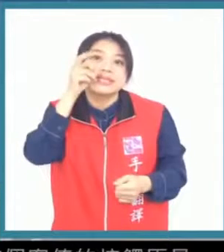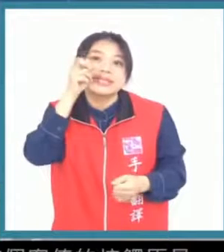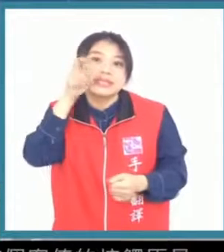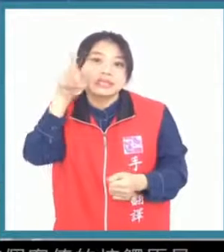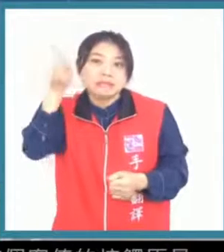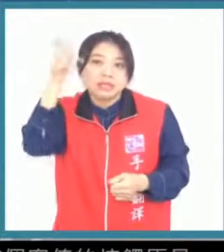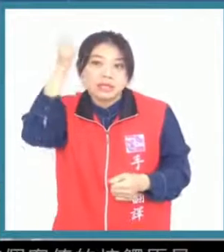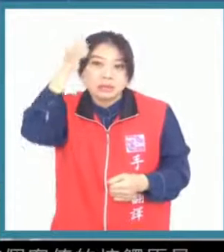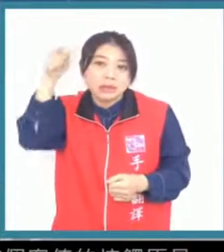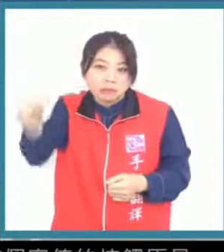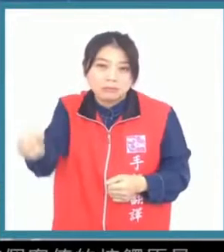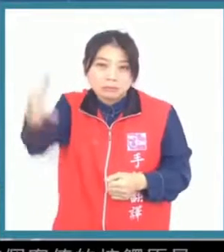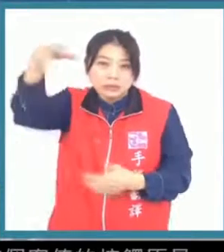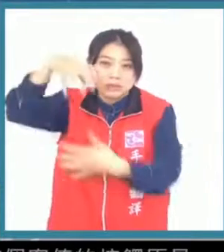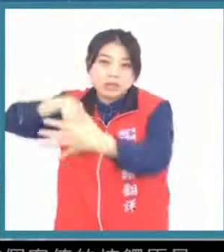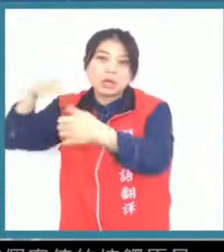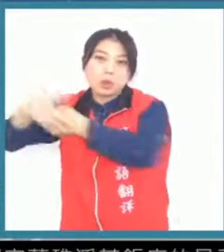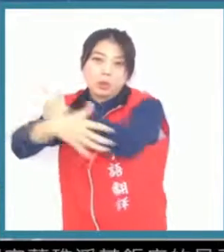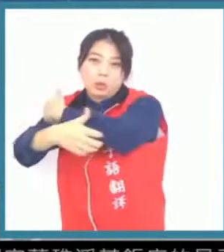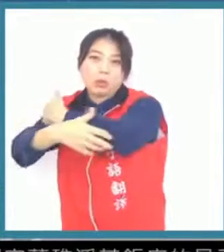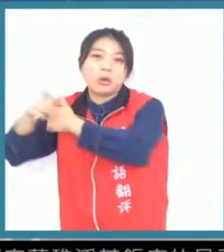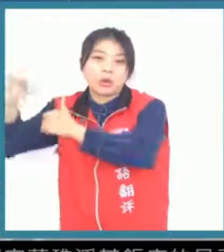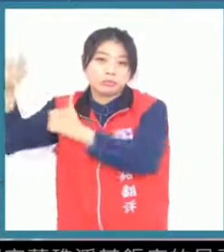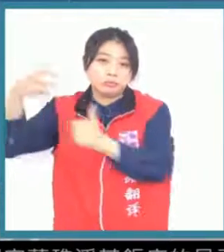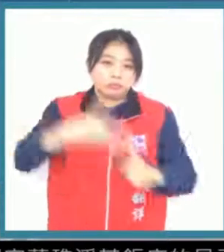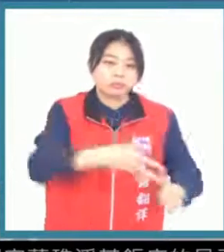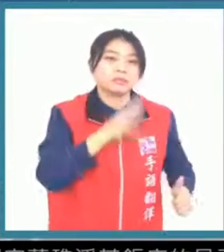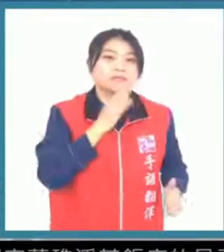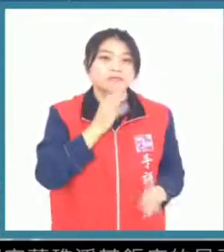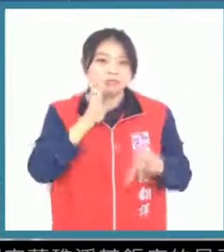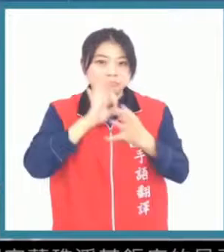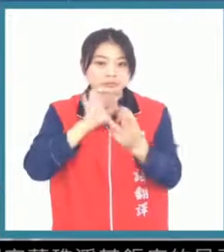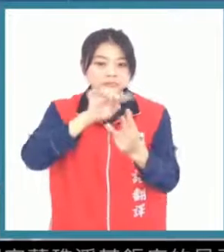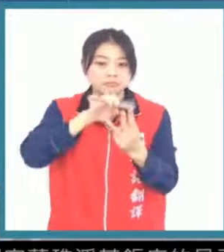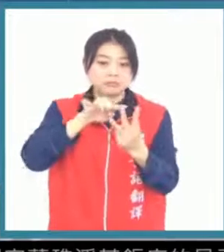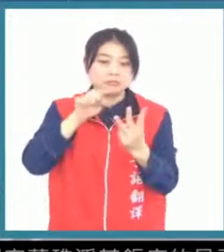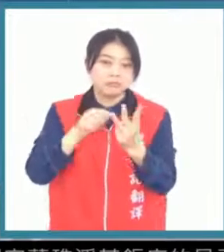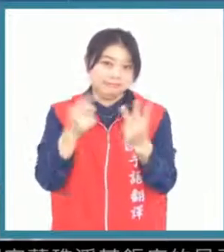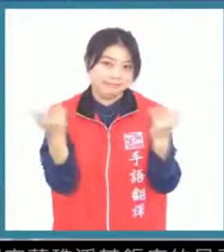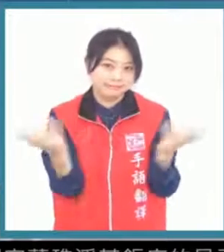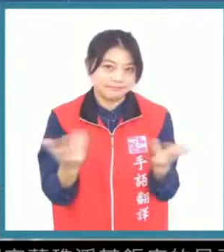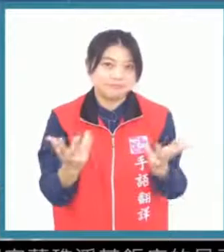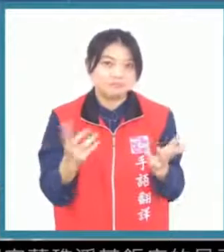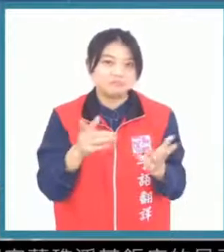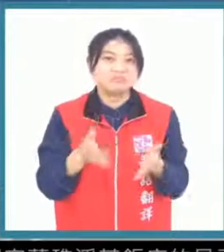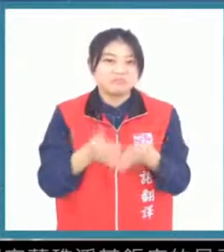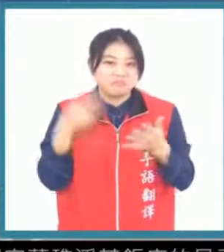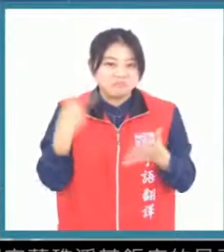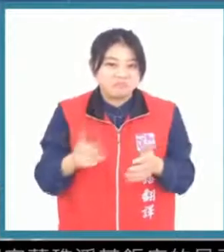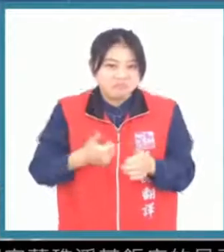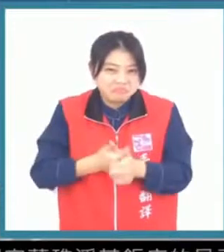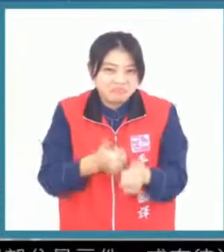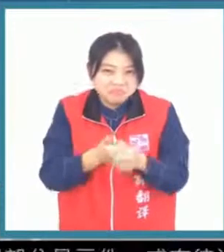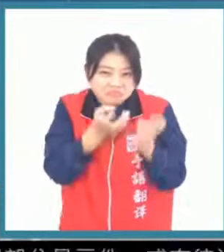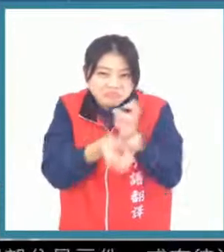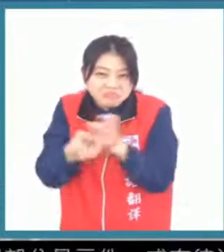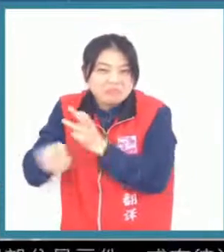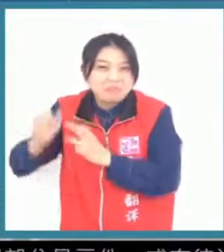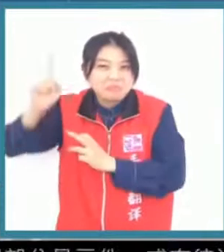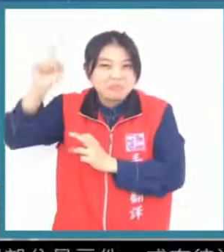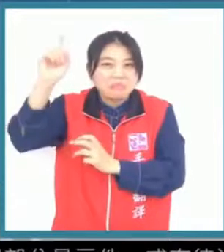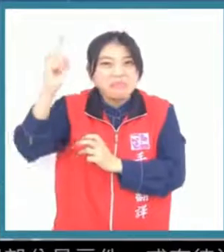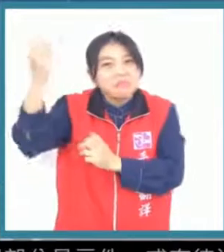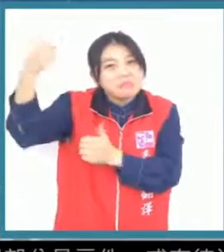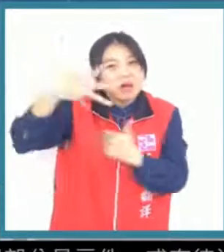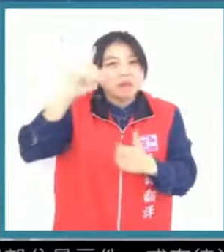工，这个部分是3件，有待进一步来追查这个感染来源。那